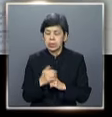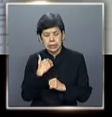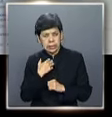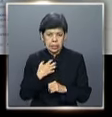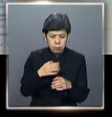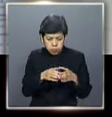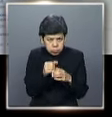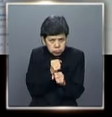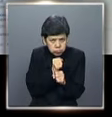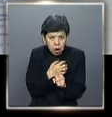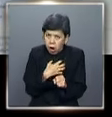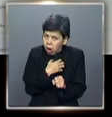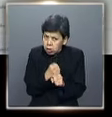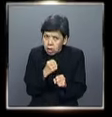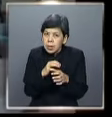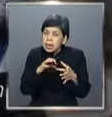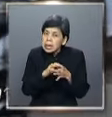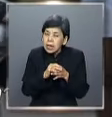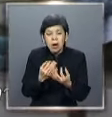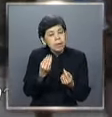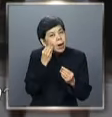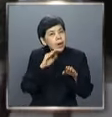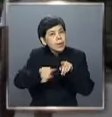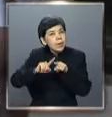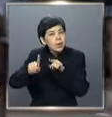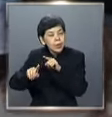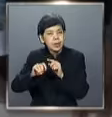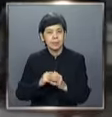ใจของทีมงานและน้องๆจากบ้านนานาค่ะ